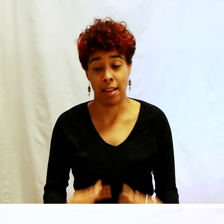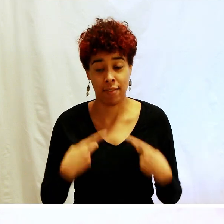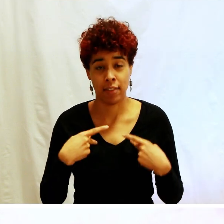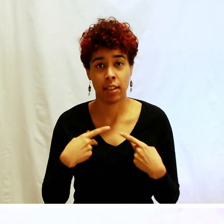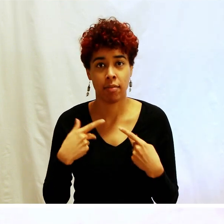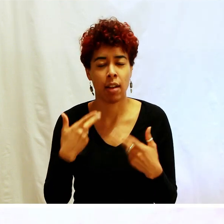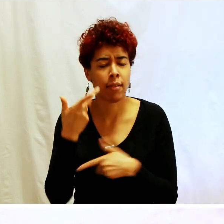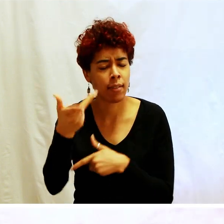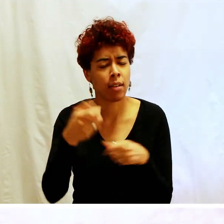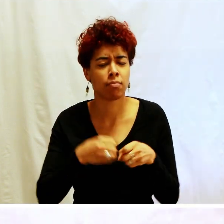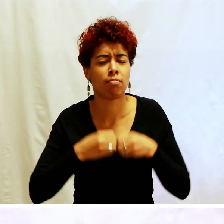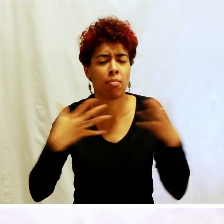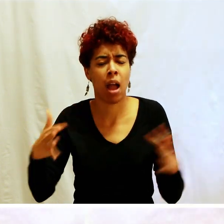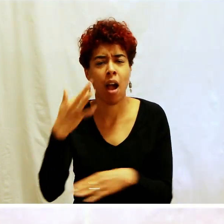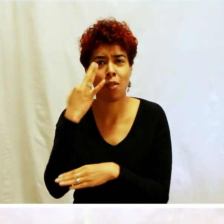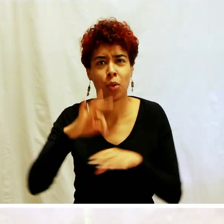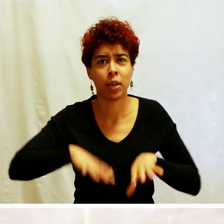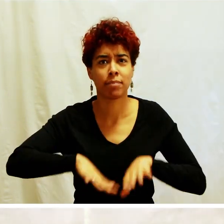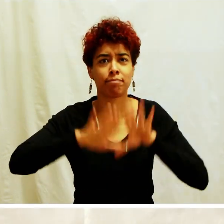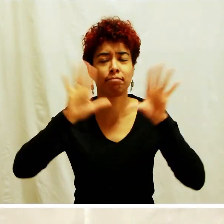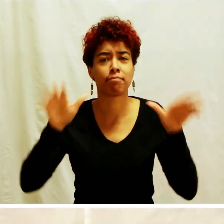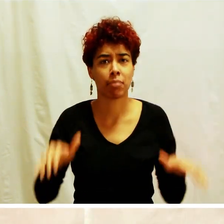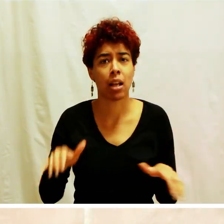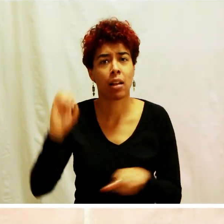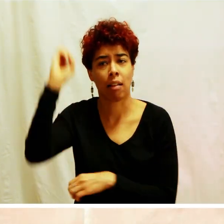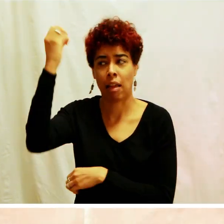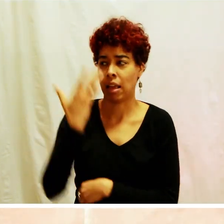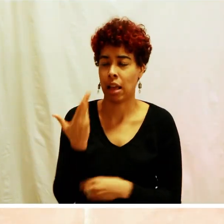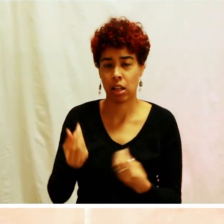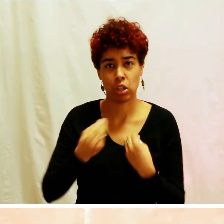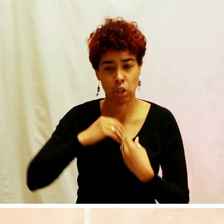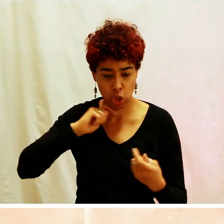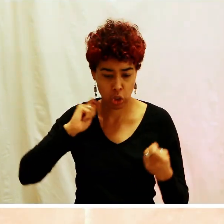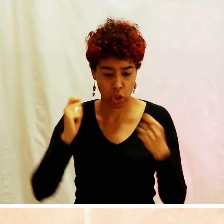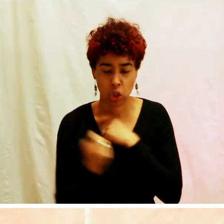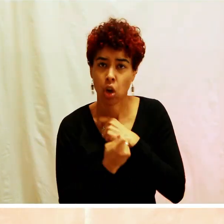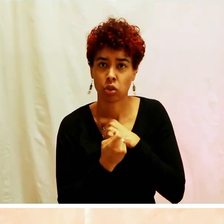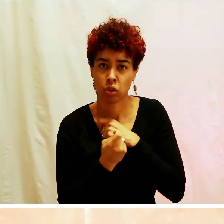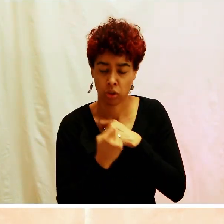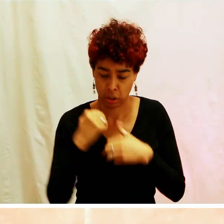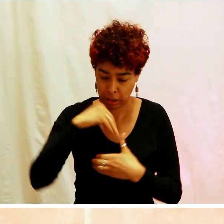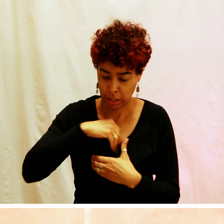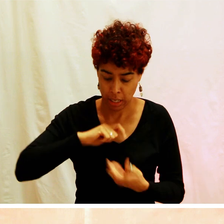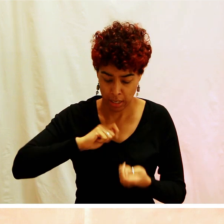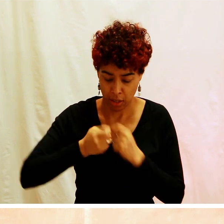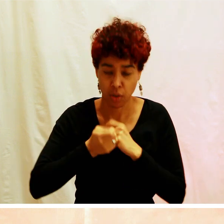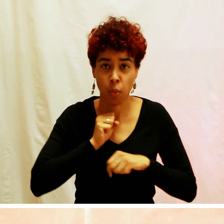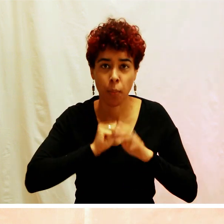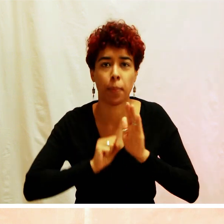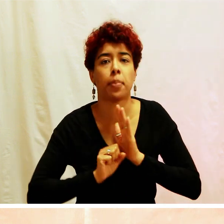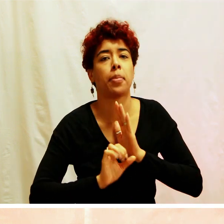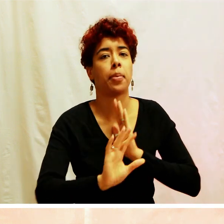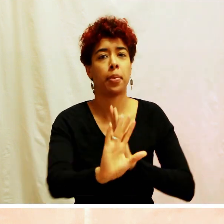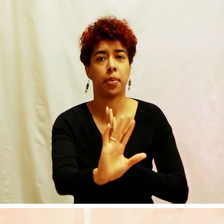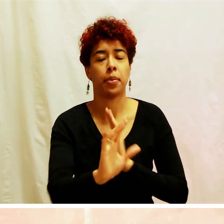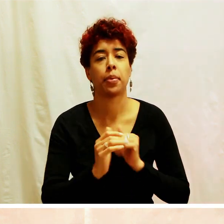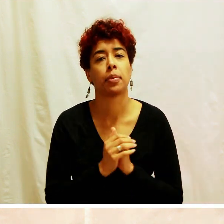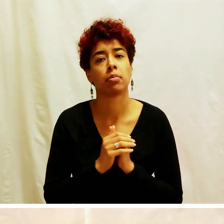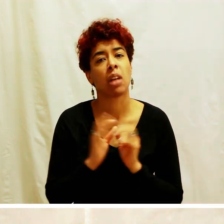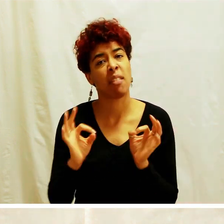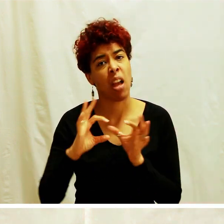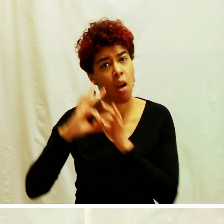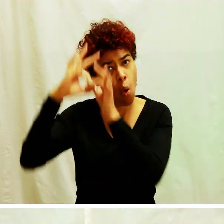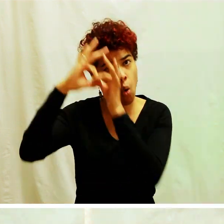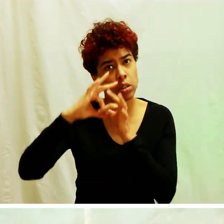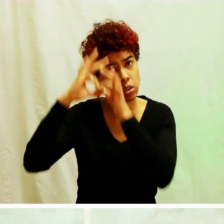fruit. La grâce, c'est quelque chose qui vient nous changer, nous transformer de l'intérieur vers l'extérieur. C'est pas une religion,